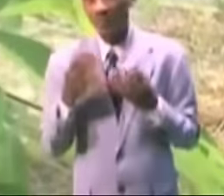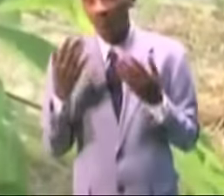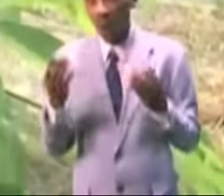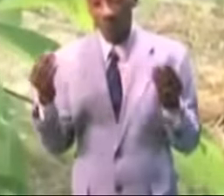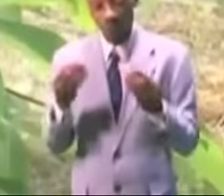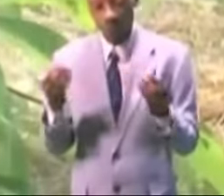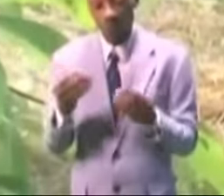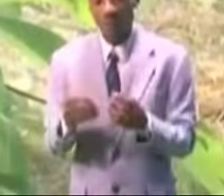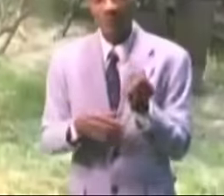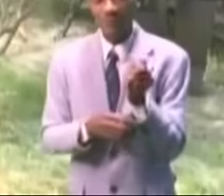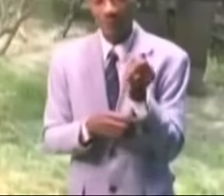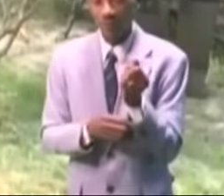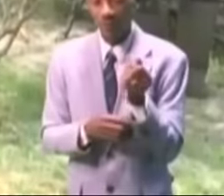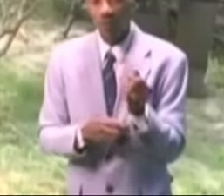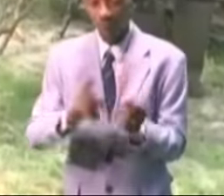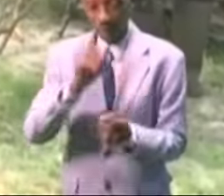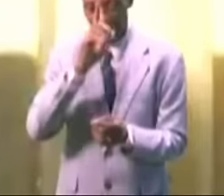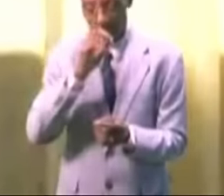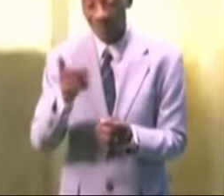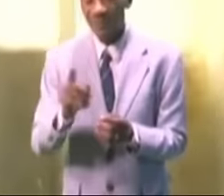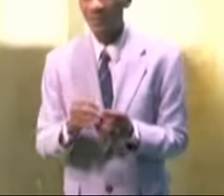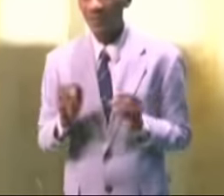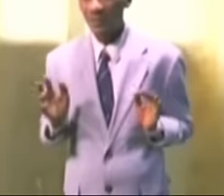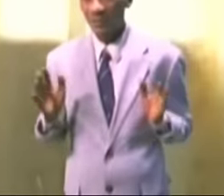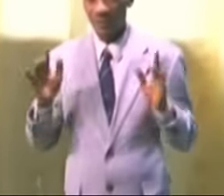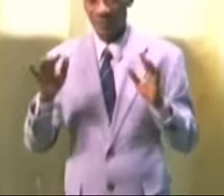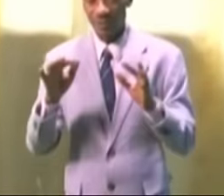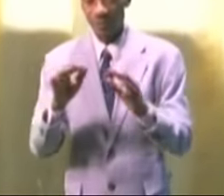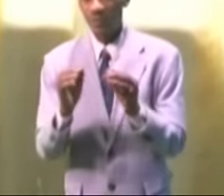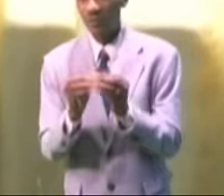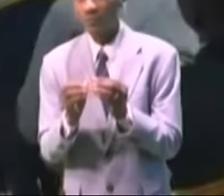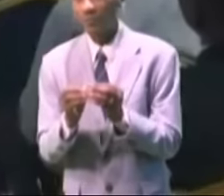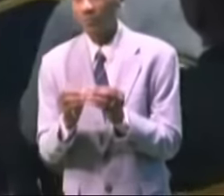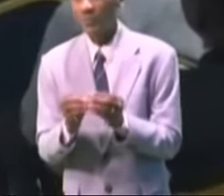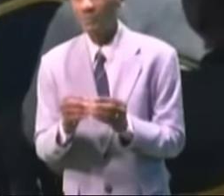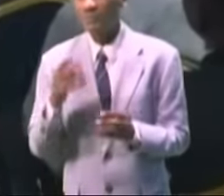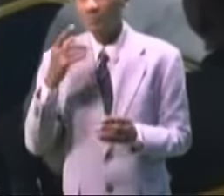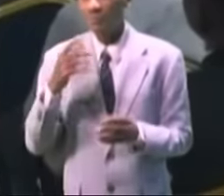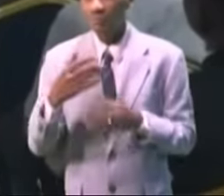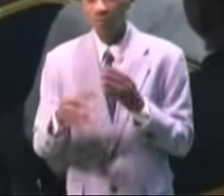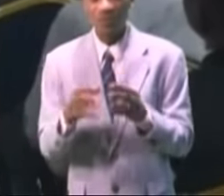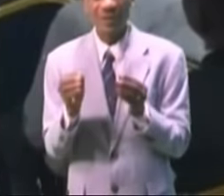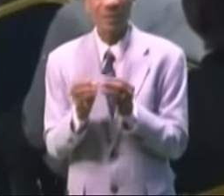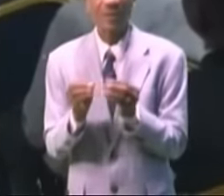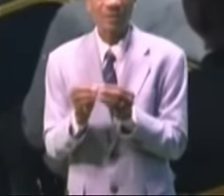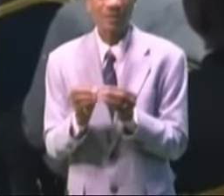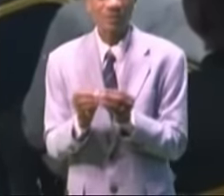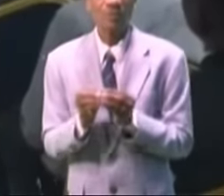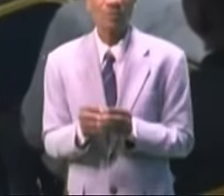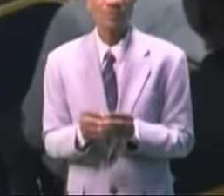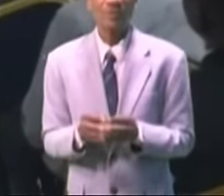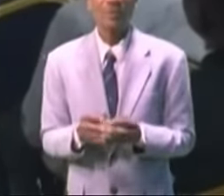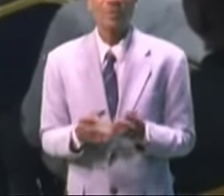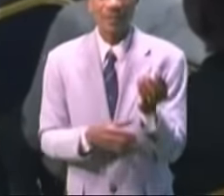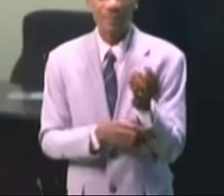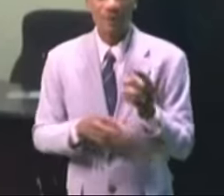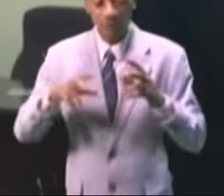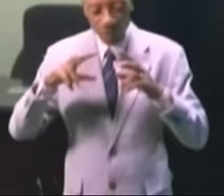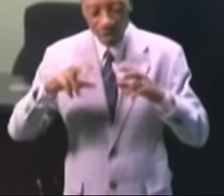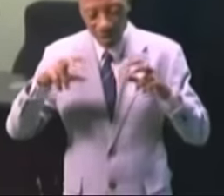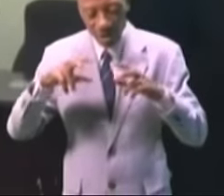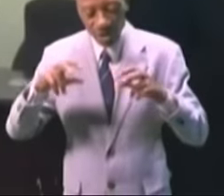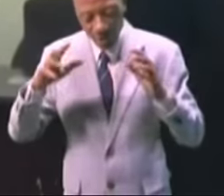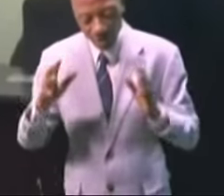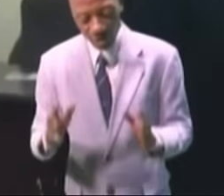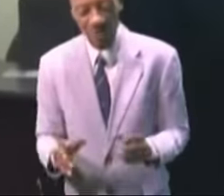en Banzangongo. La restitution de cette étude était faite avec comme assistance les chercheurs, les associations